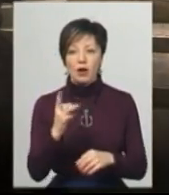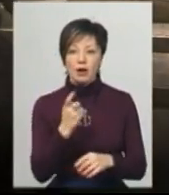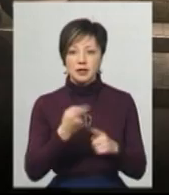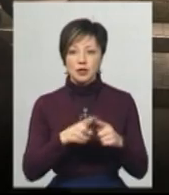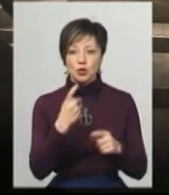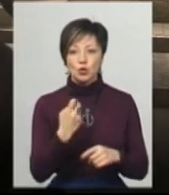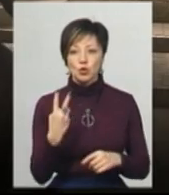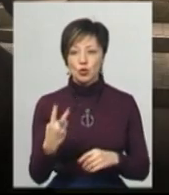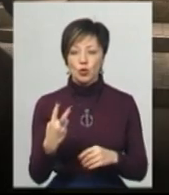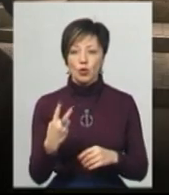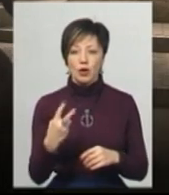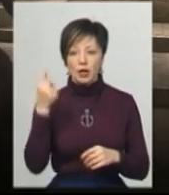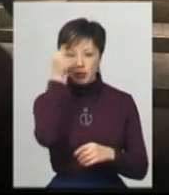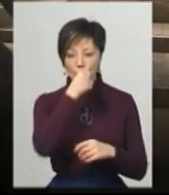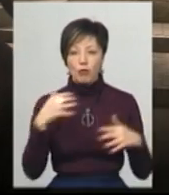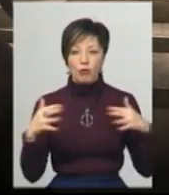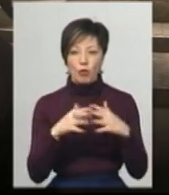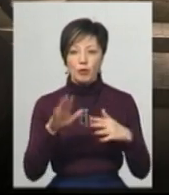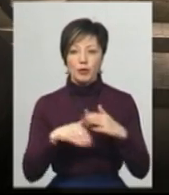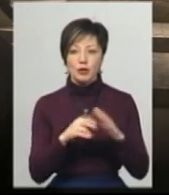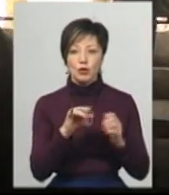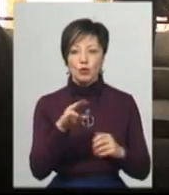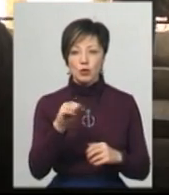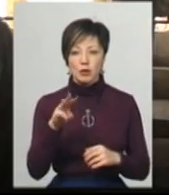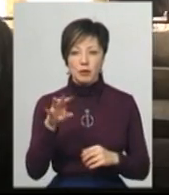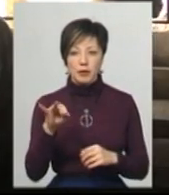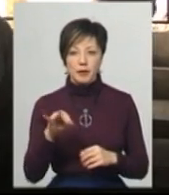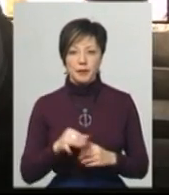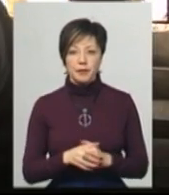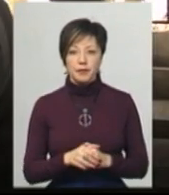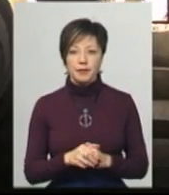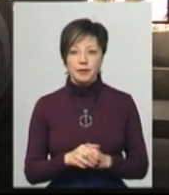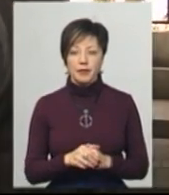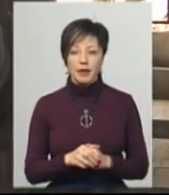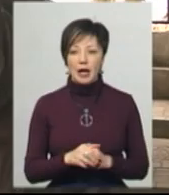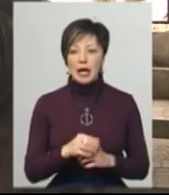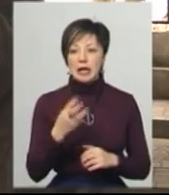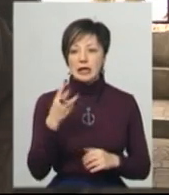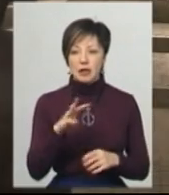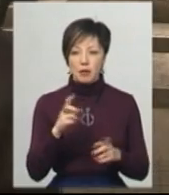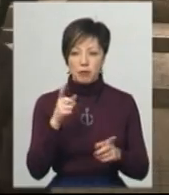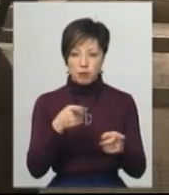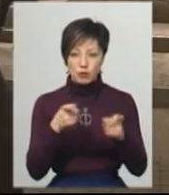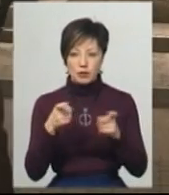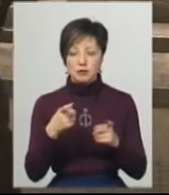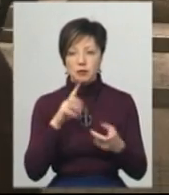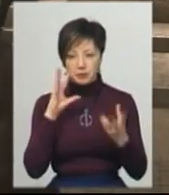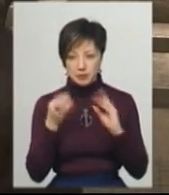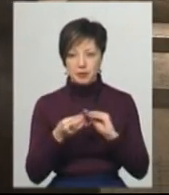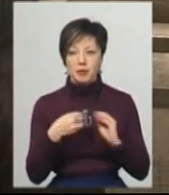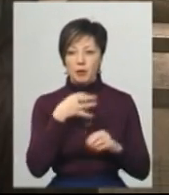102-га річниця бою під, не пам'ятаю, то 3 постріли було, 3 постріли, я настріляв 23 очка. Подобається